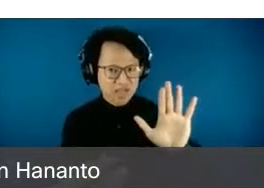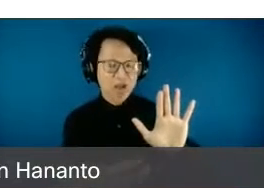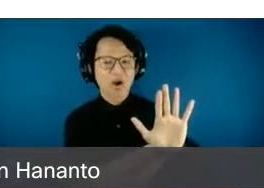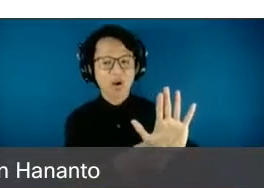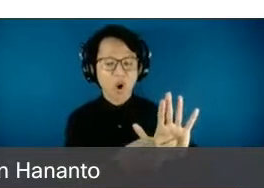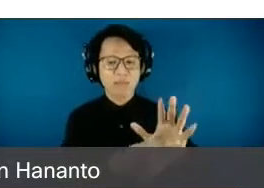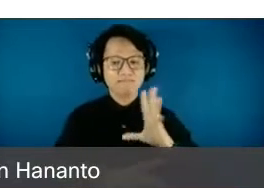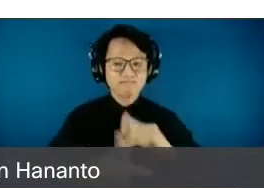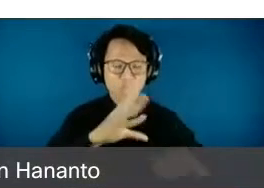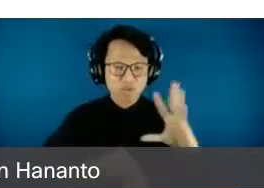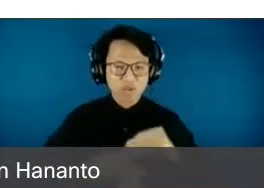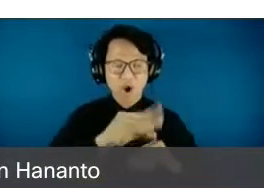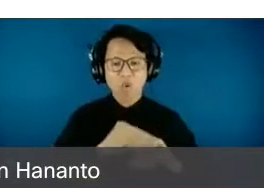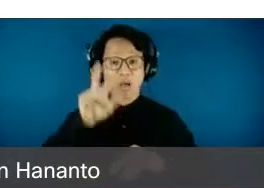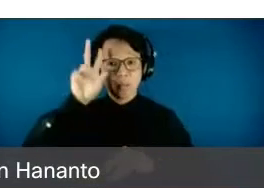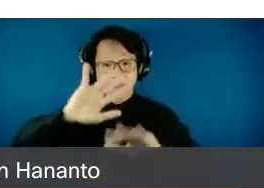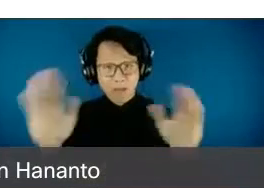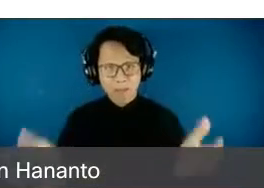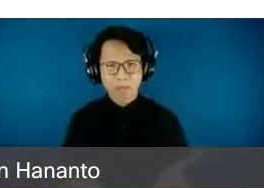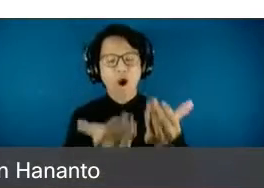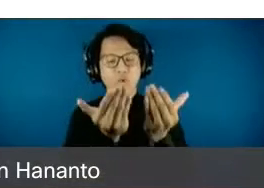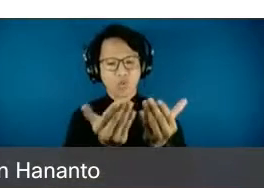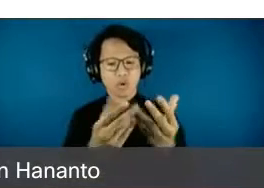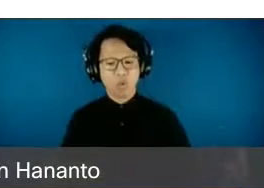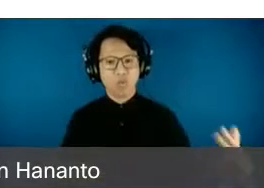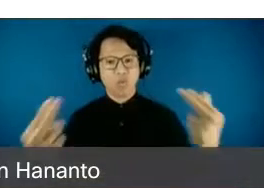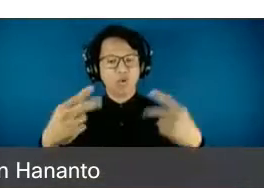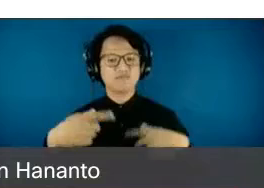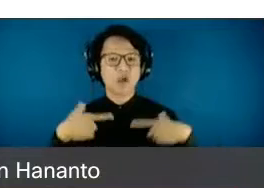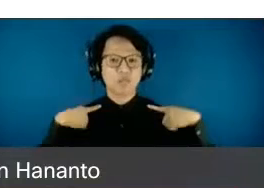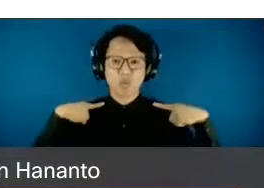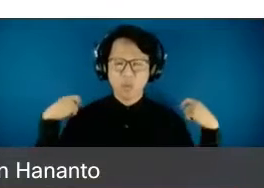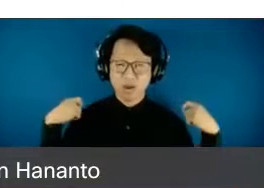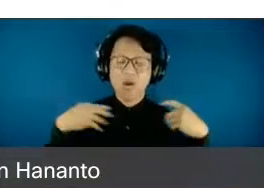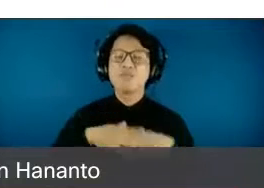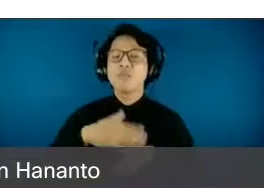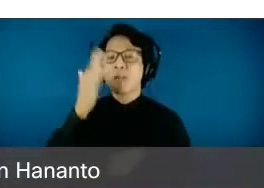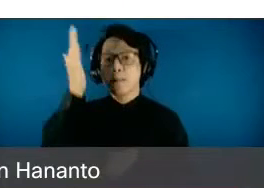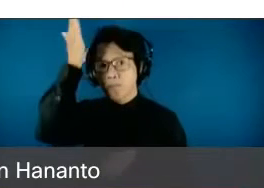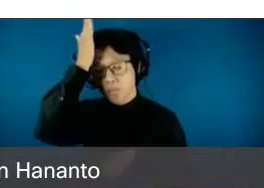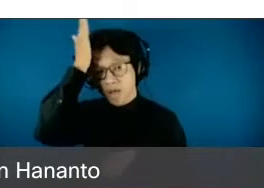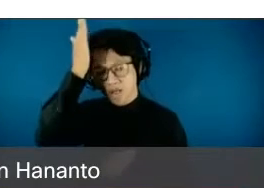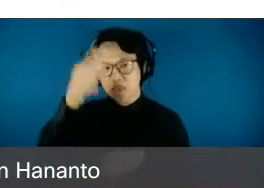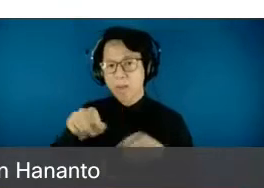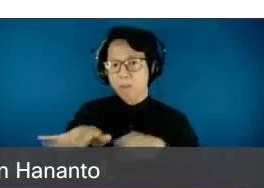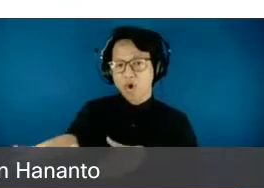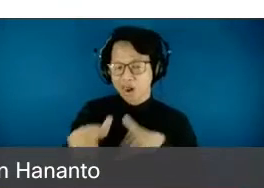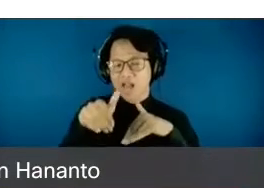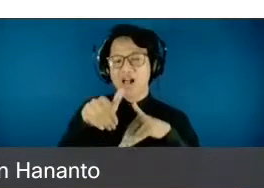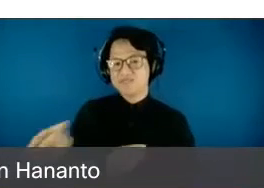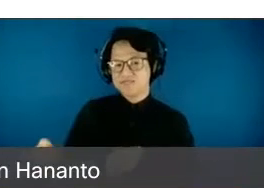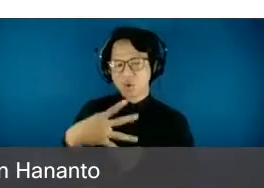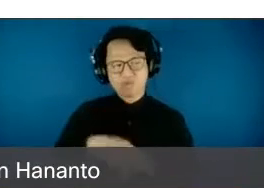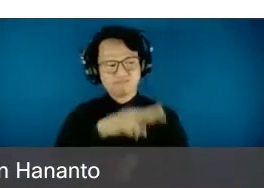Musrenbangkap dan mendapatkan sambutan baik dari Bupati Boyolali yang ditindaklanjuti dengan menjadi